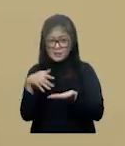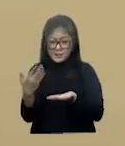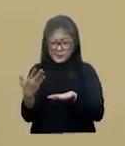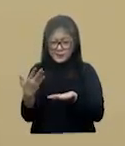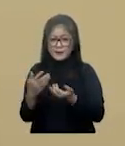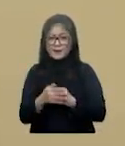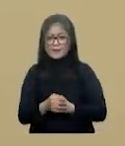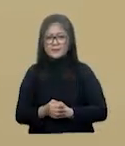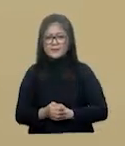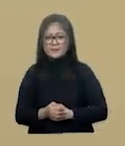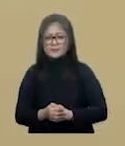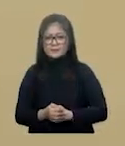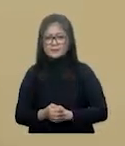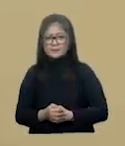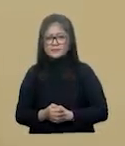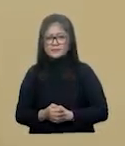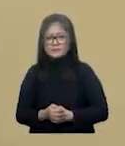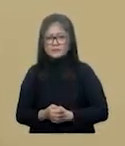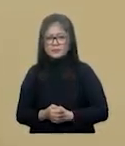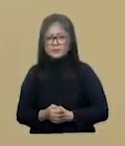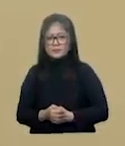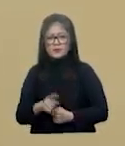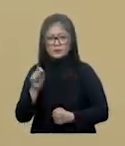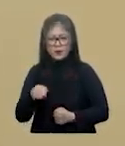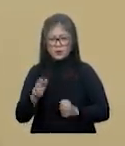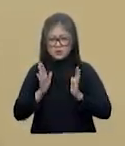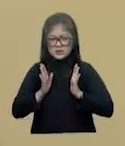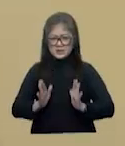kita perlu menyikapinya dengan bijak.